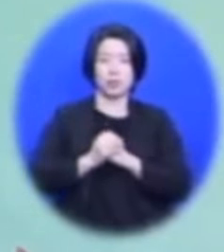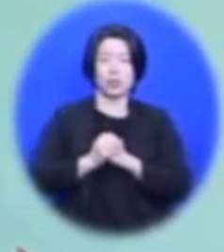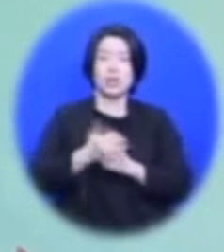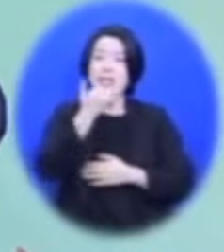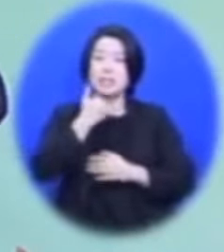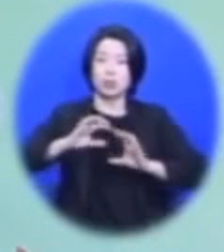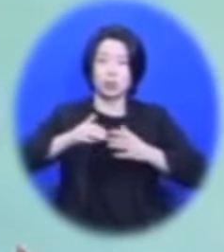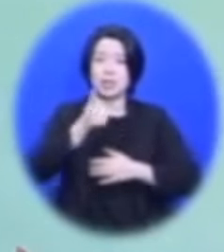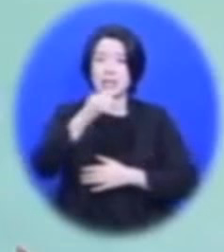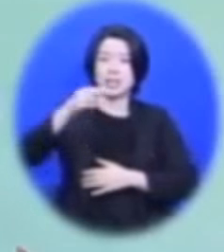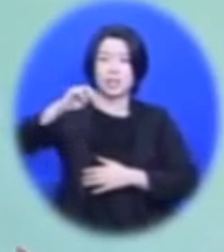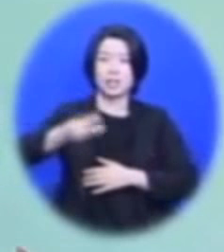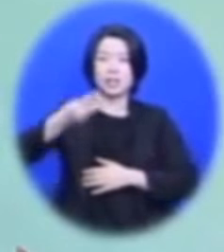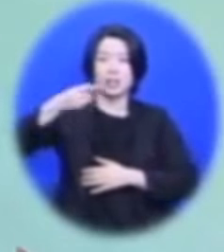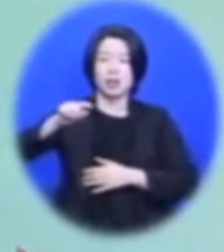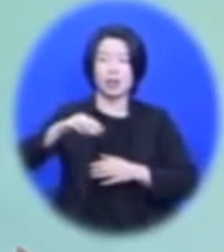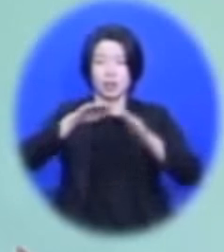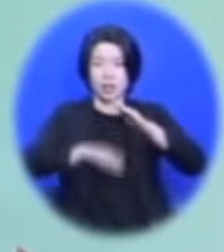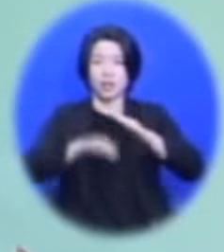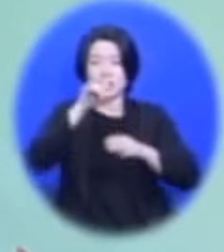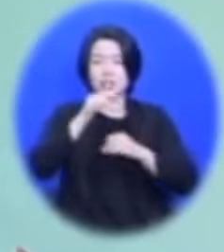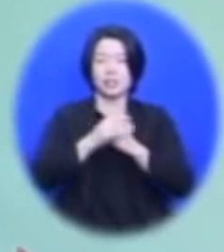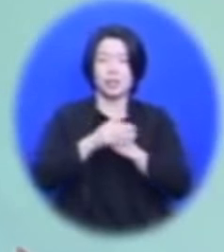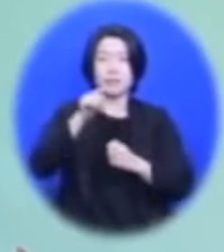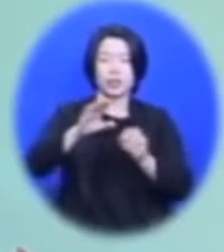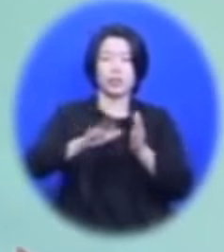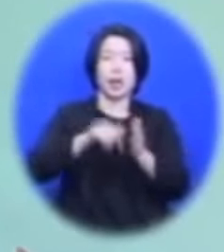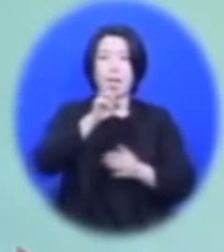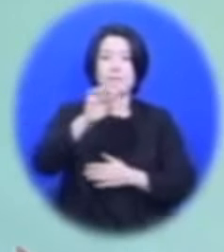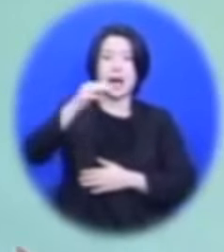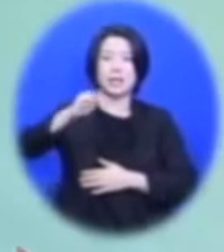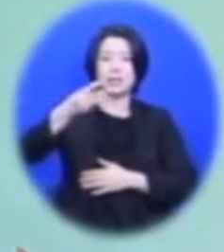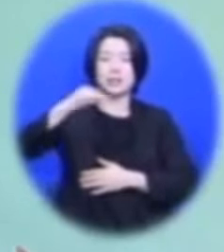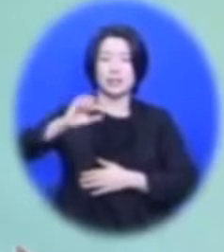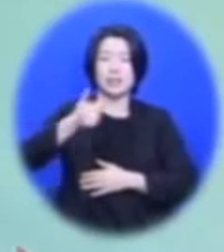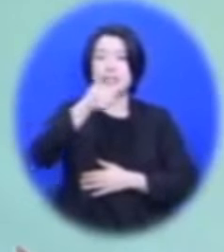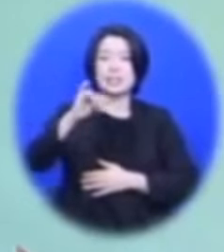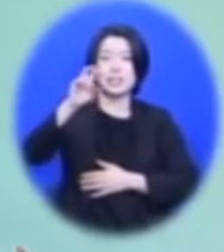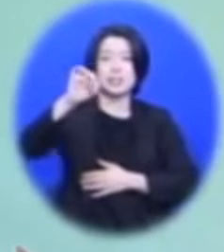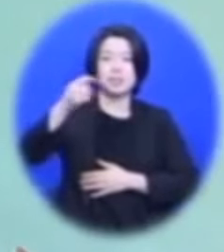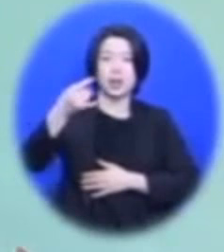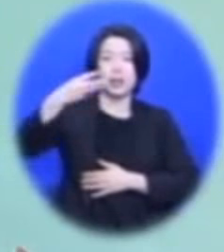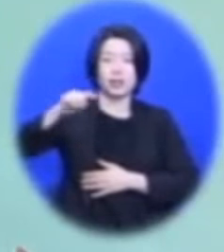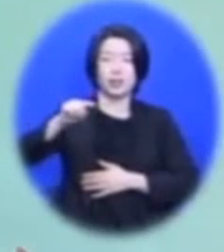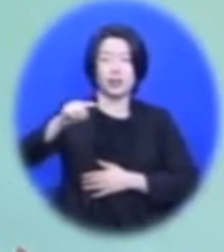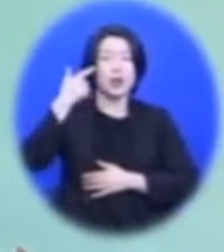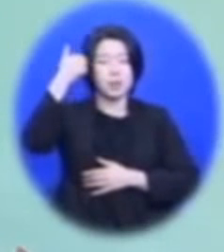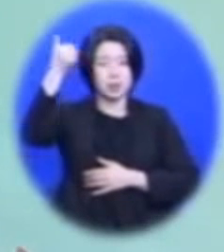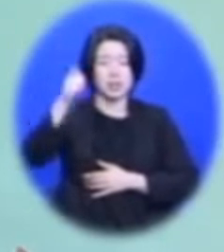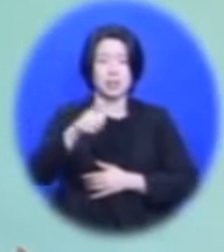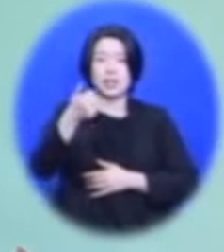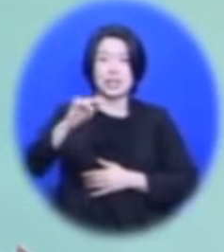독일이 히틀러 치하에 있을 때, 그때 마르틴 니믈러 목사님이 이 히틀러에게